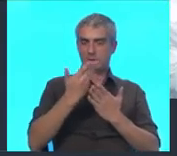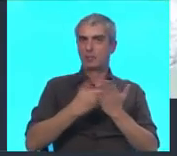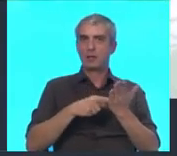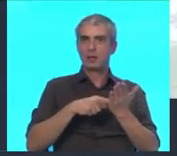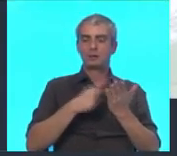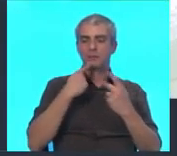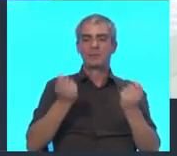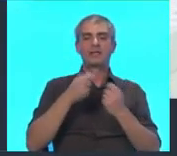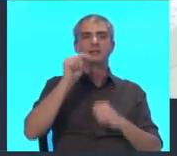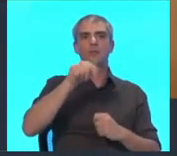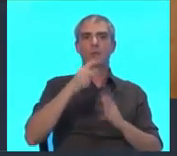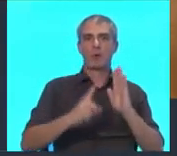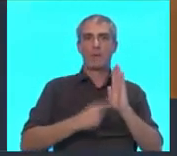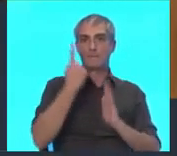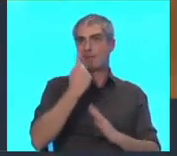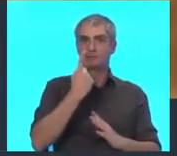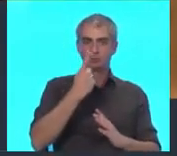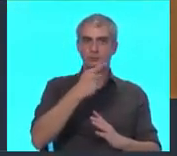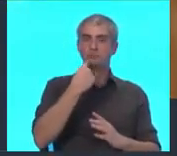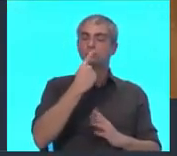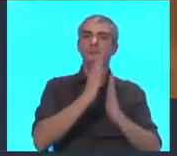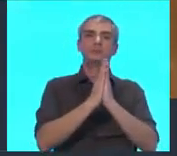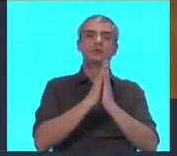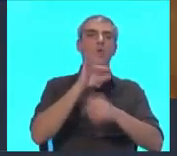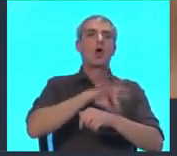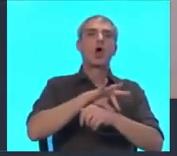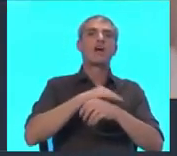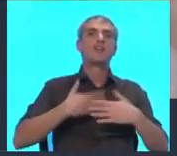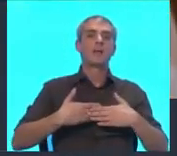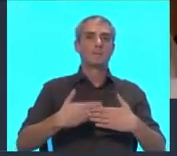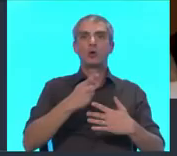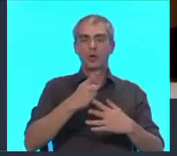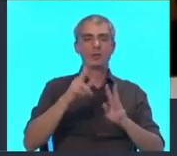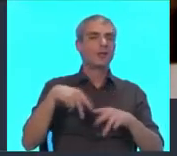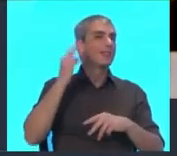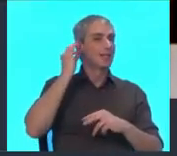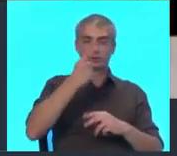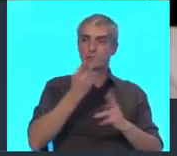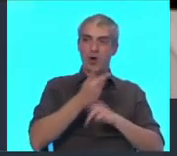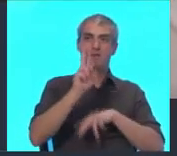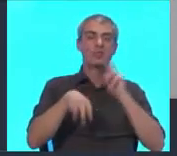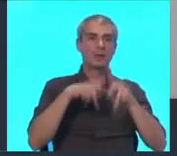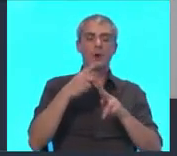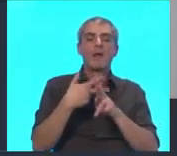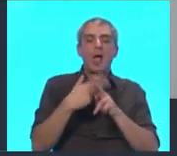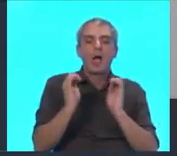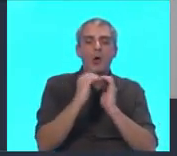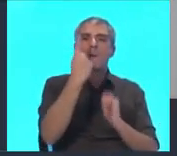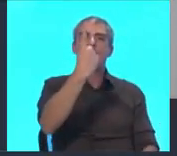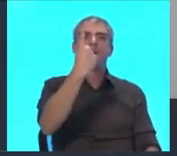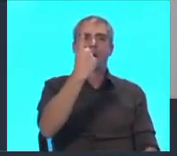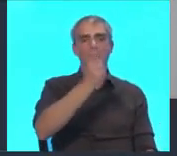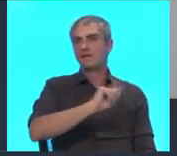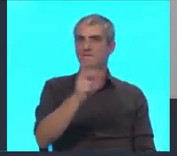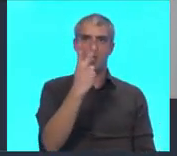פרסמנו כאן בפעם הראשונה, ובו הם קוראים לרופא הפוריות להחזיר לנשים שעוברות טיפולים רק עובר אחד ולא